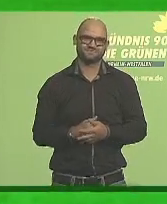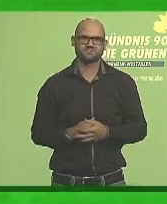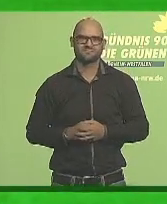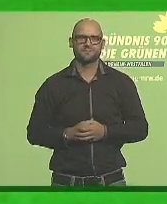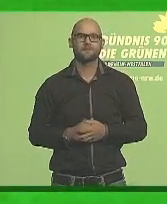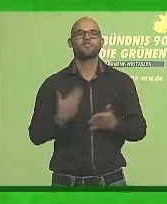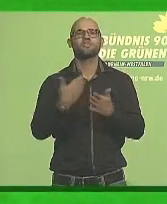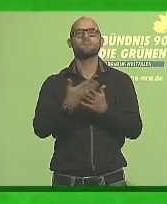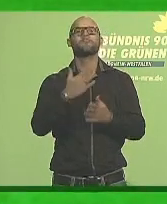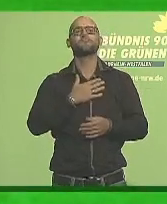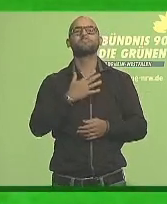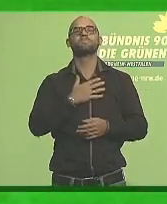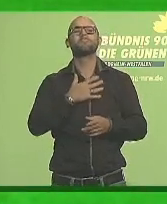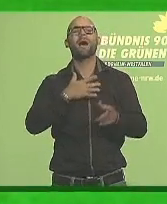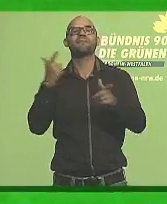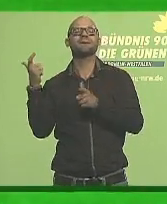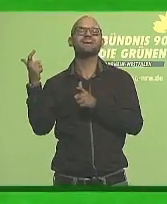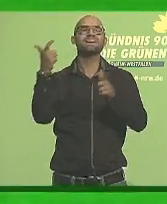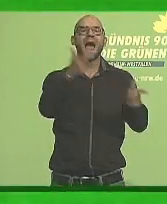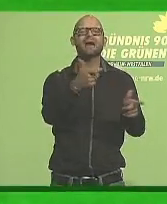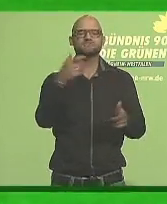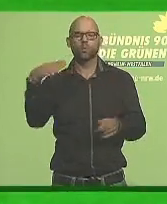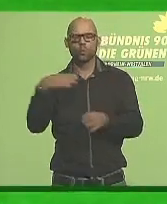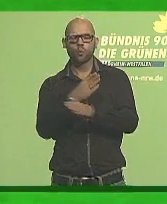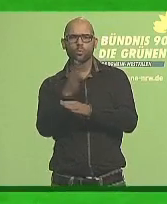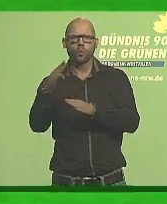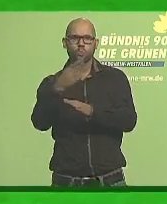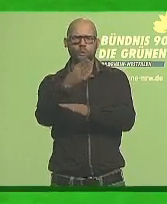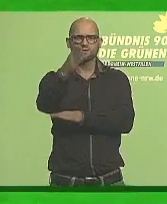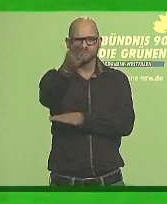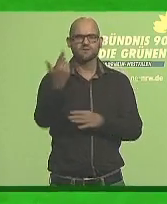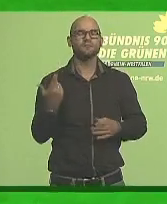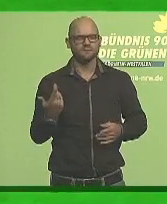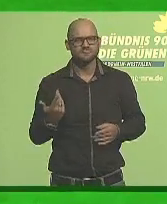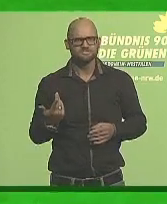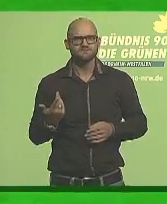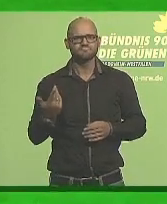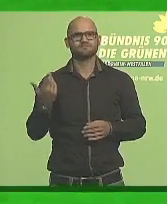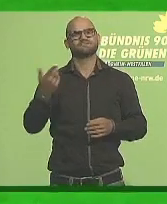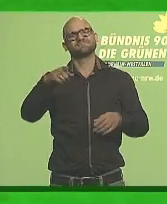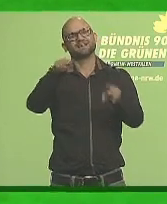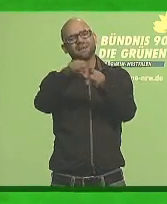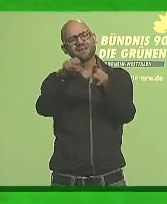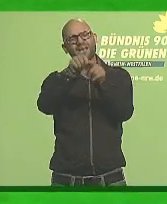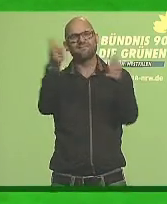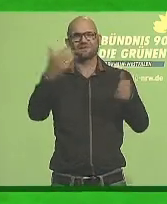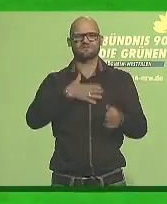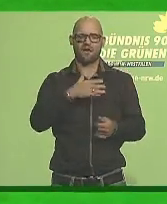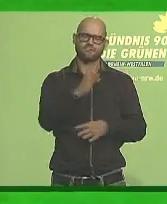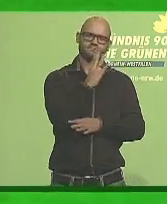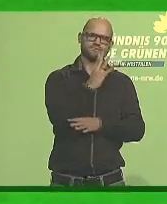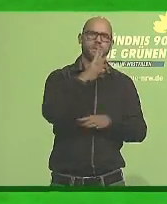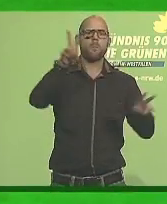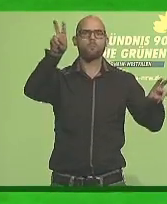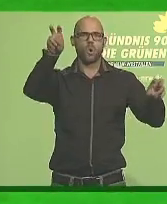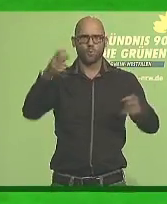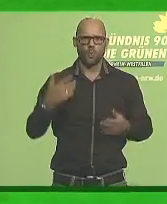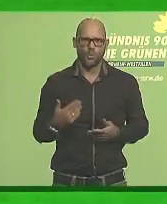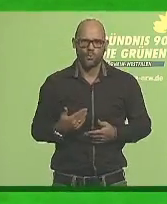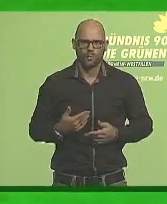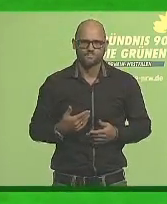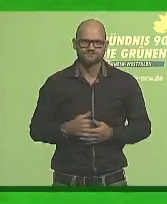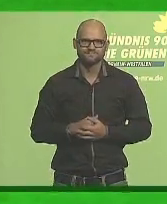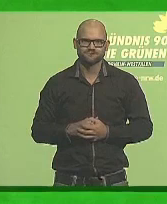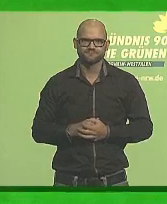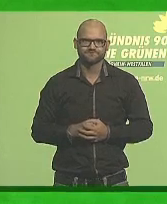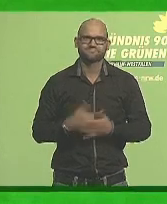meine Reiseroute ist eigentlich auch ein Stück weit zum Motto dieser Rede geworden,